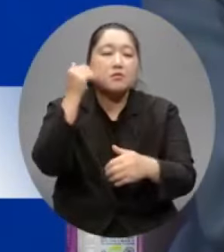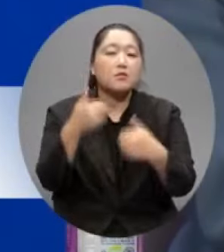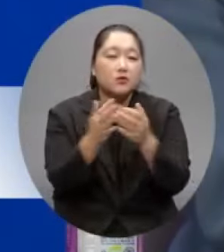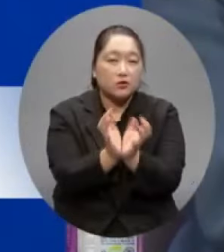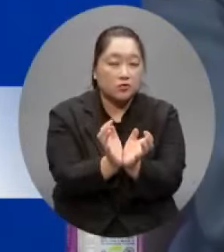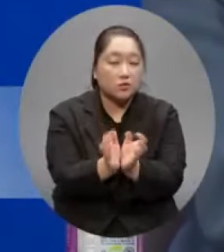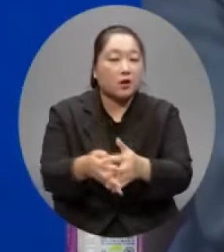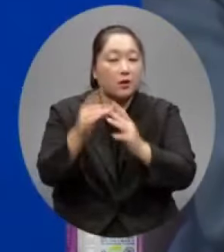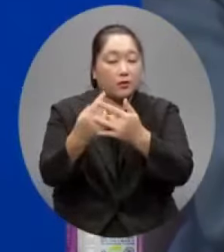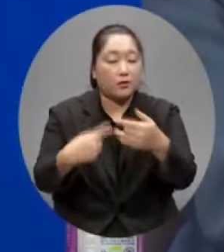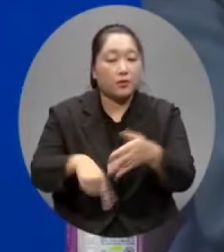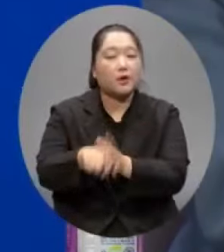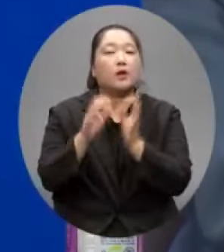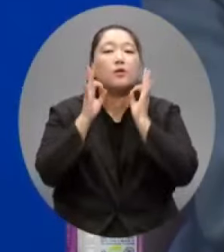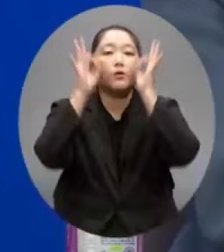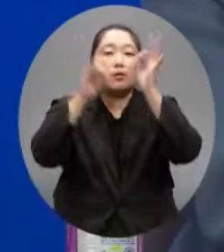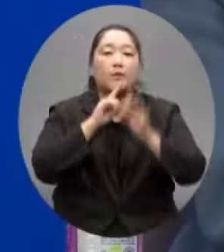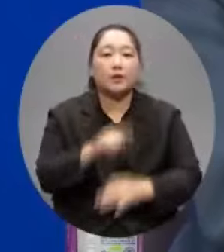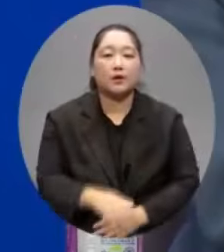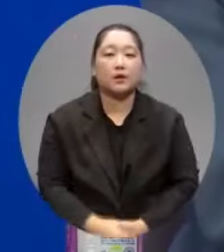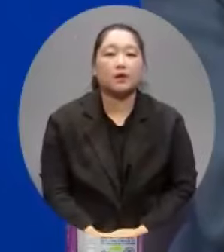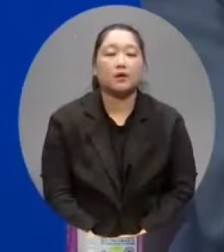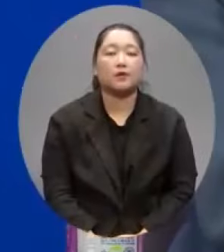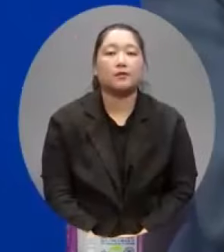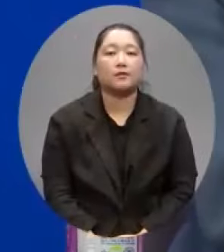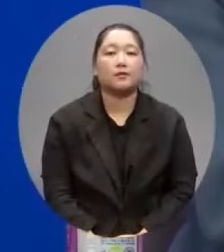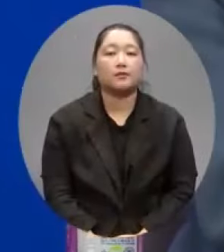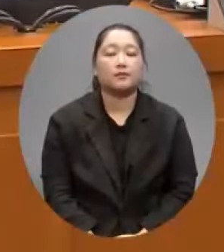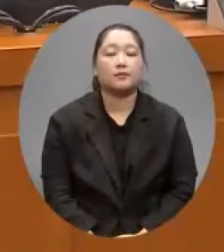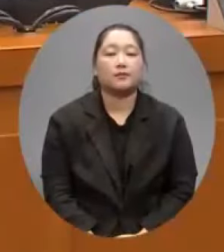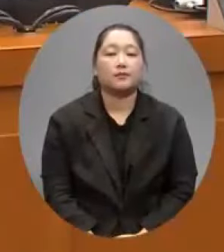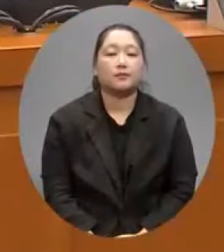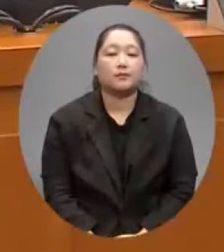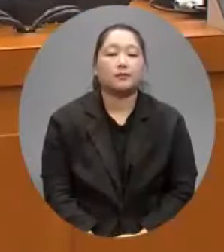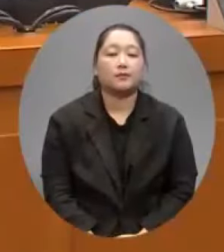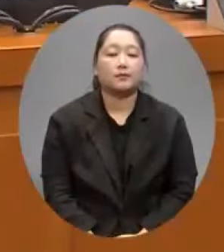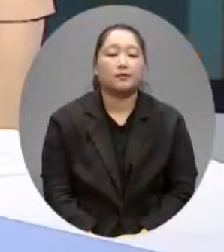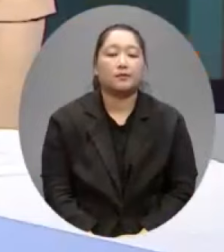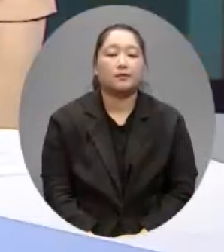데 최선을 다하겠다고 밝혔습니다.